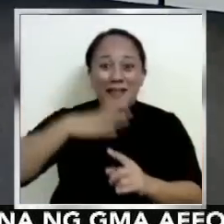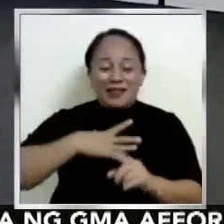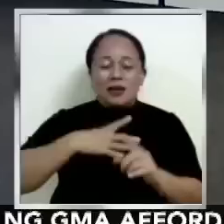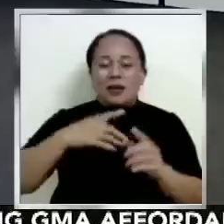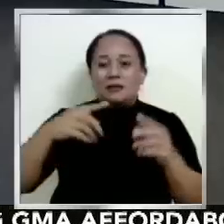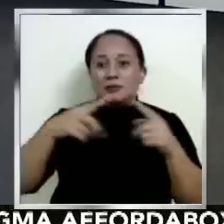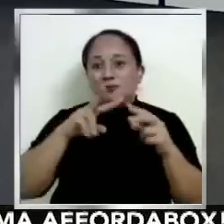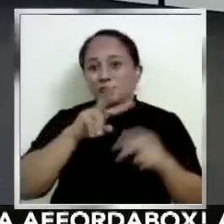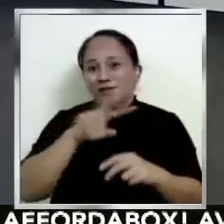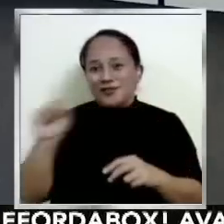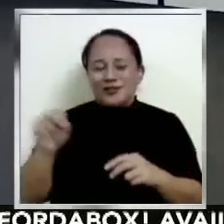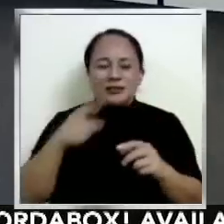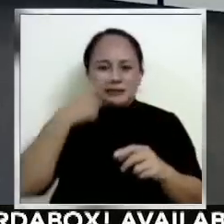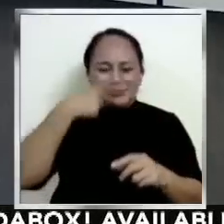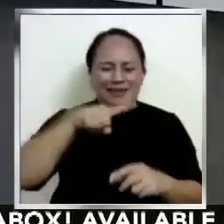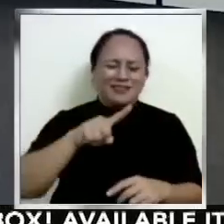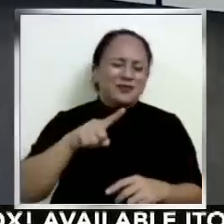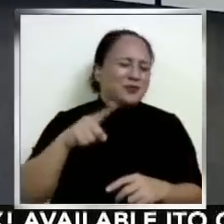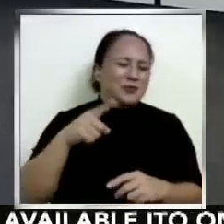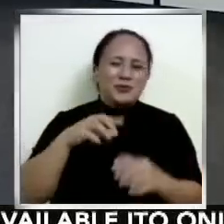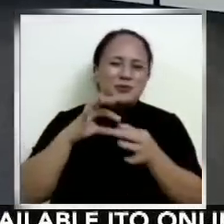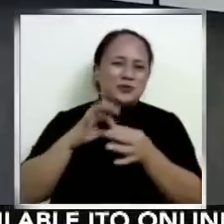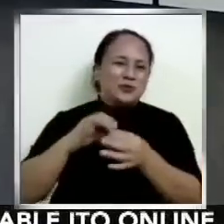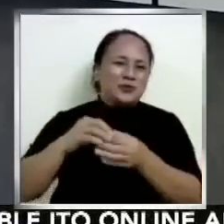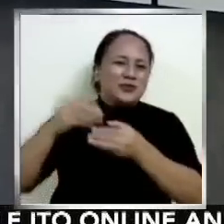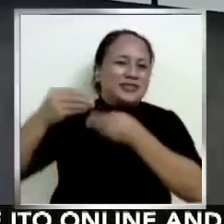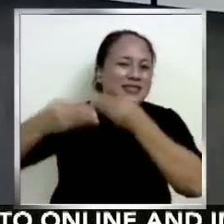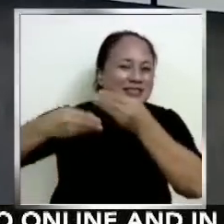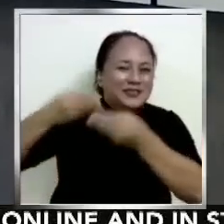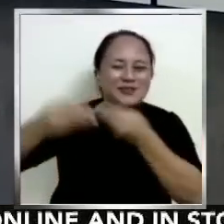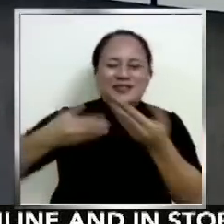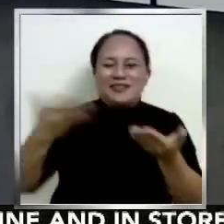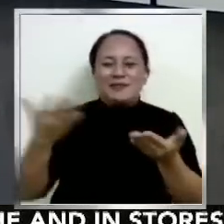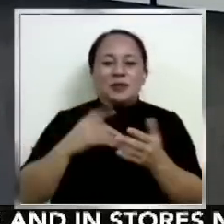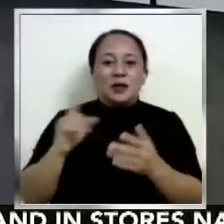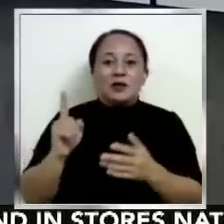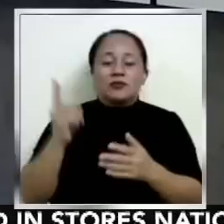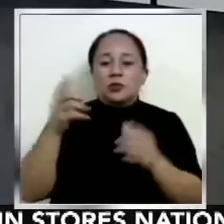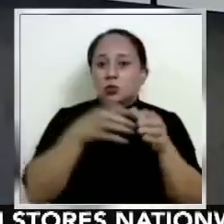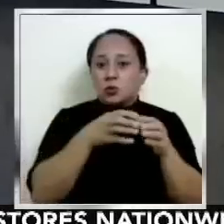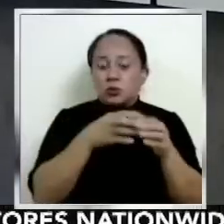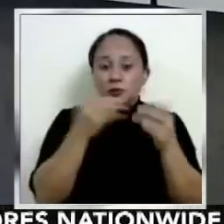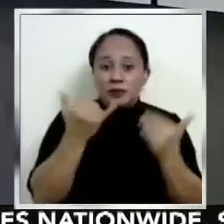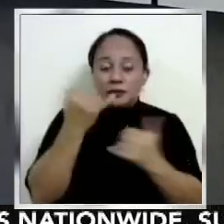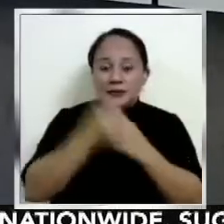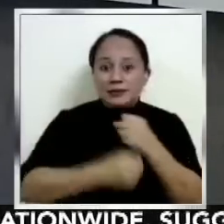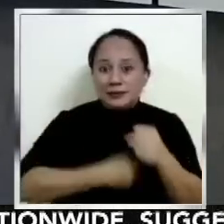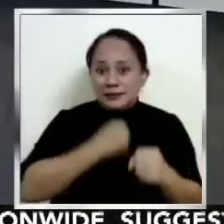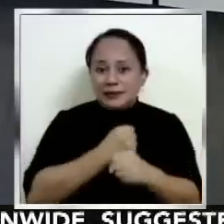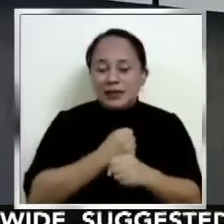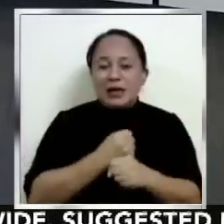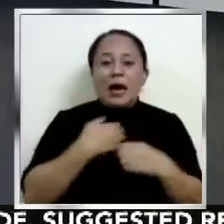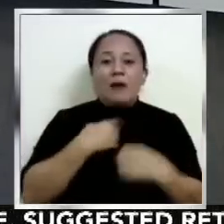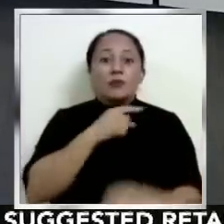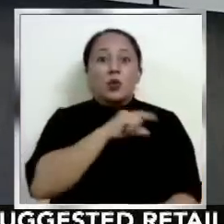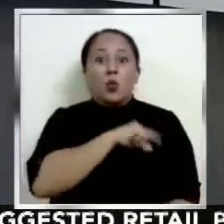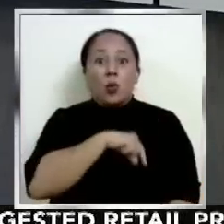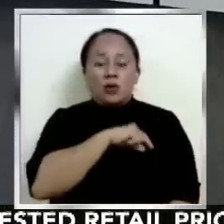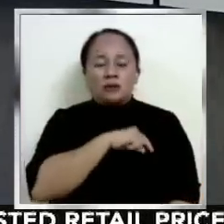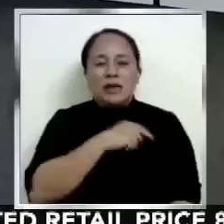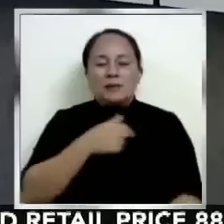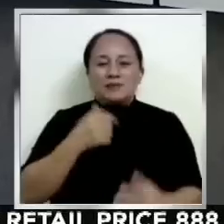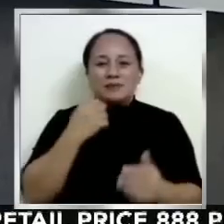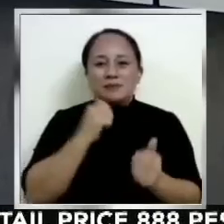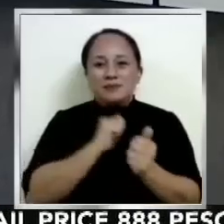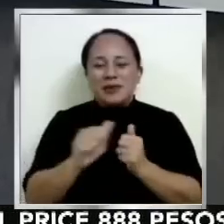makasaysayang panalong yan, dagdag pa sa naunang nagawa ng koponan ngayong taon ang mag-qualify sa